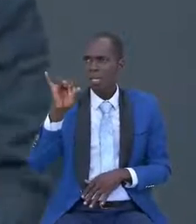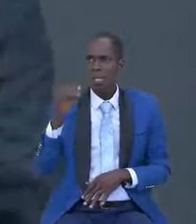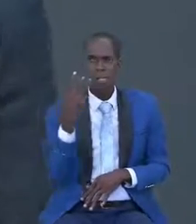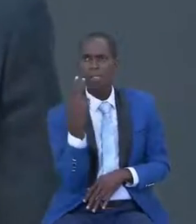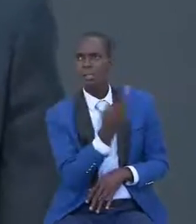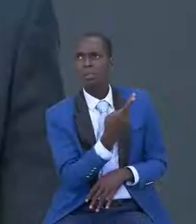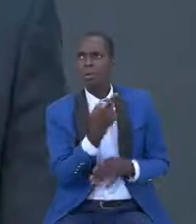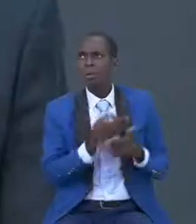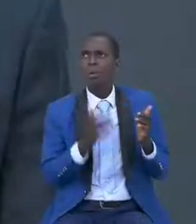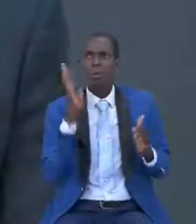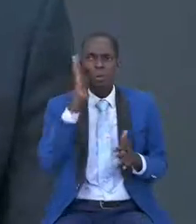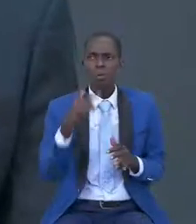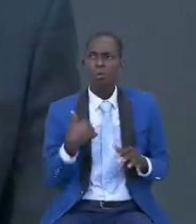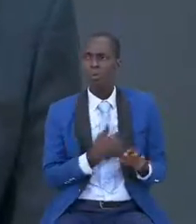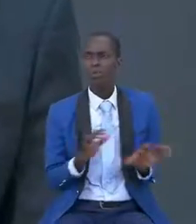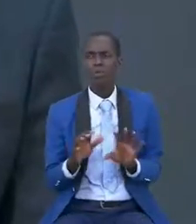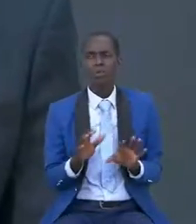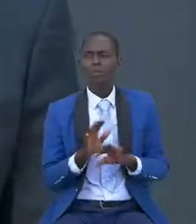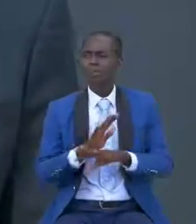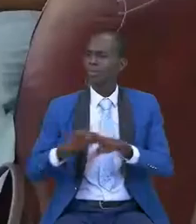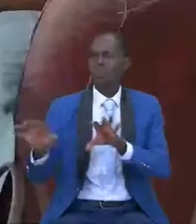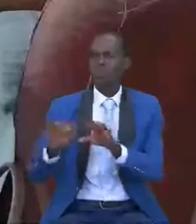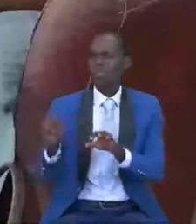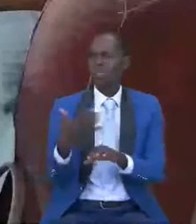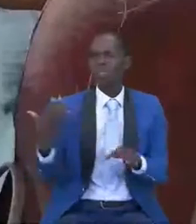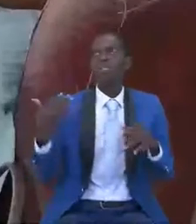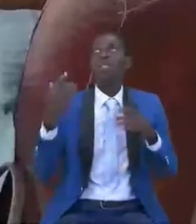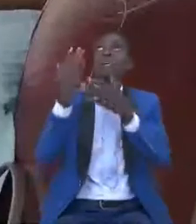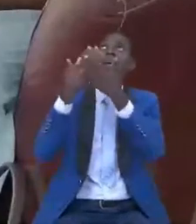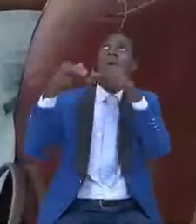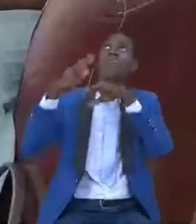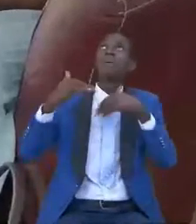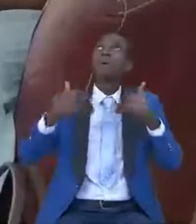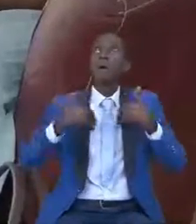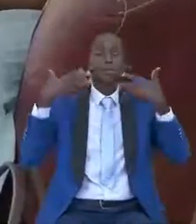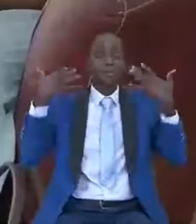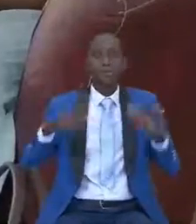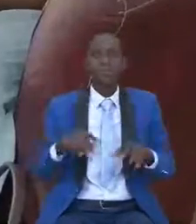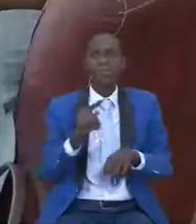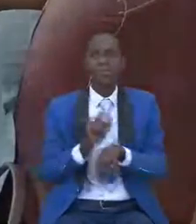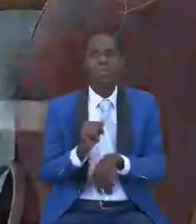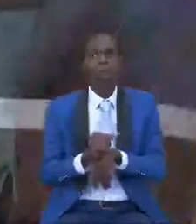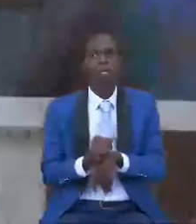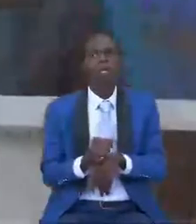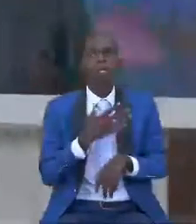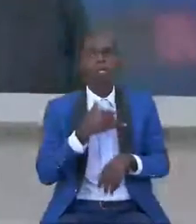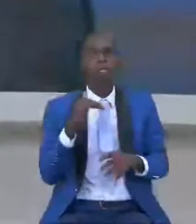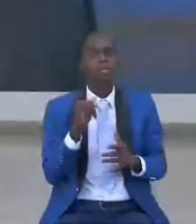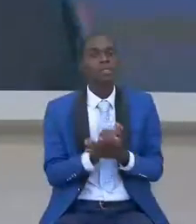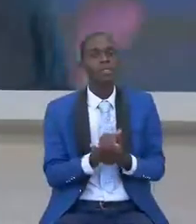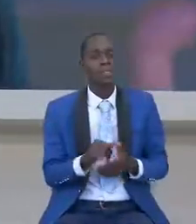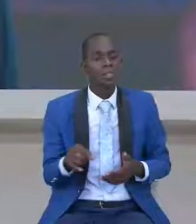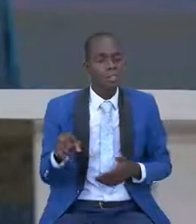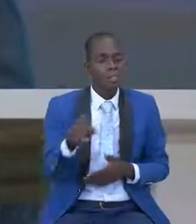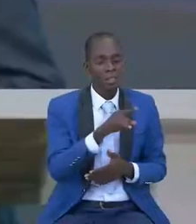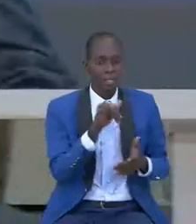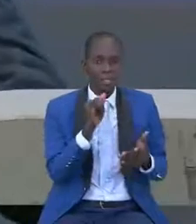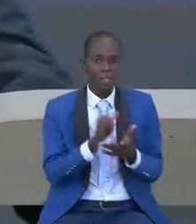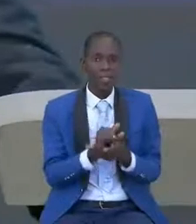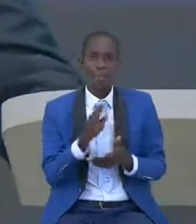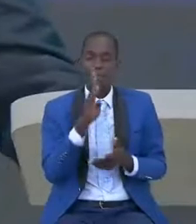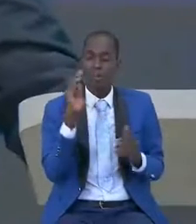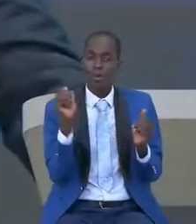rien. Le ciel l'a déjà fait. » Il a dit, « Ceux qui sont avec nous sont